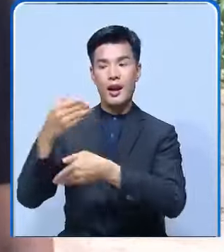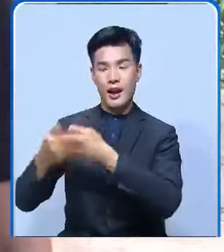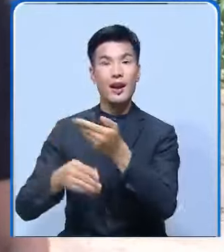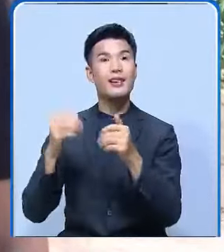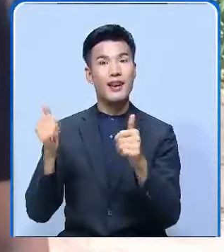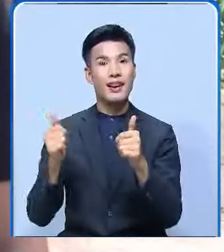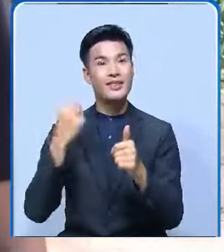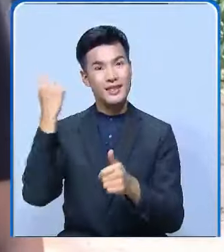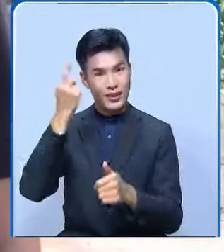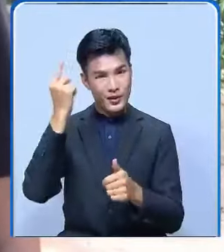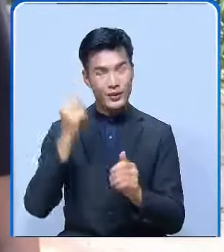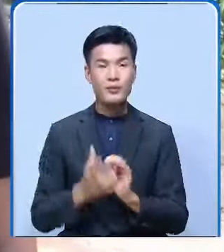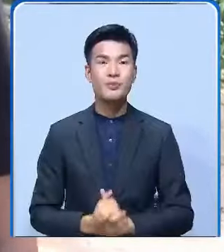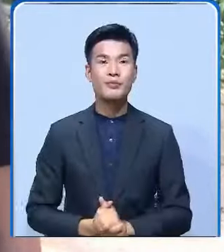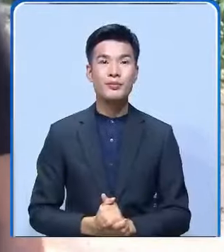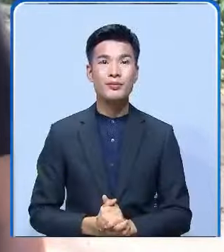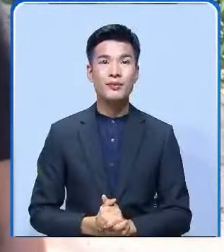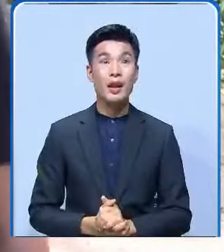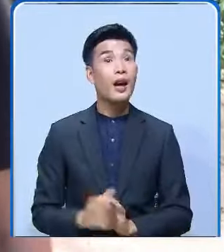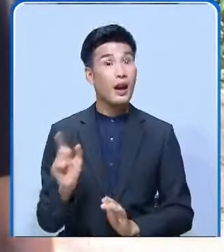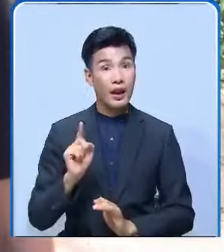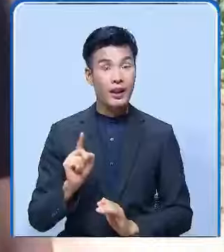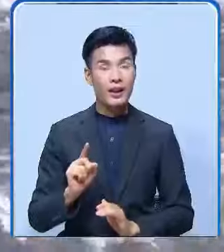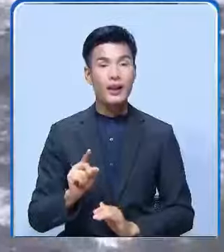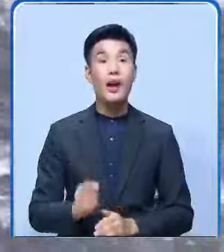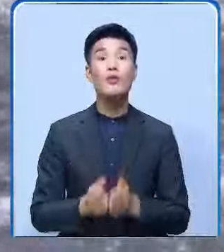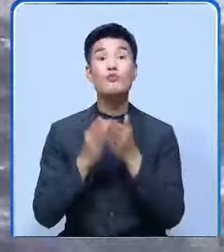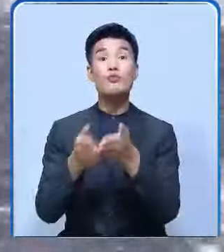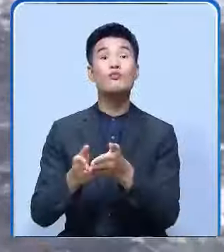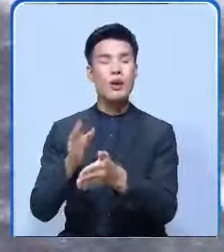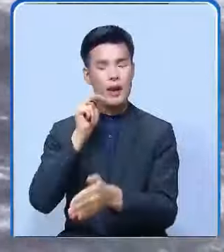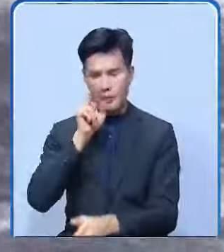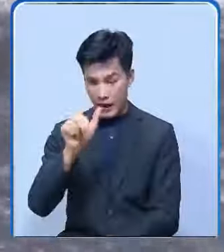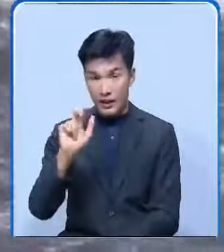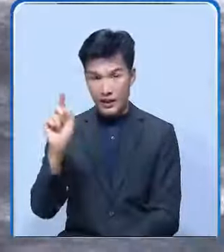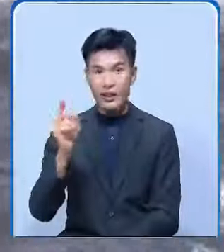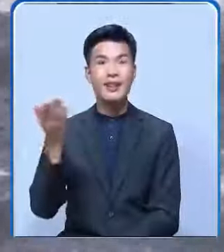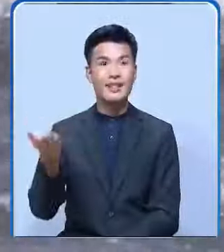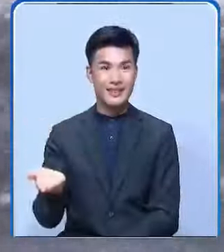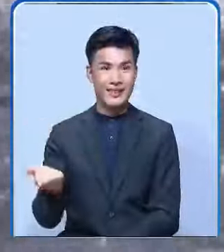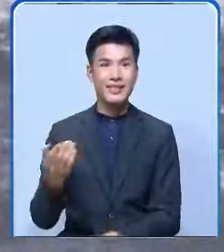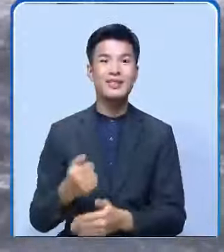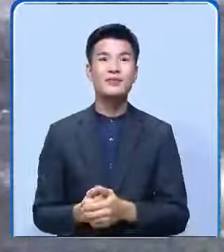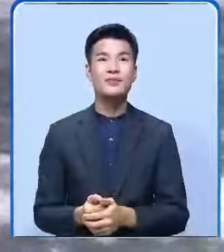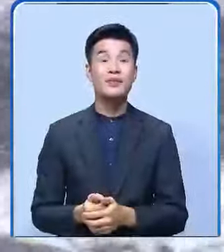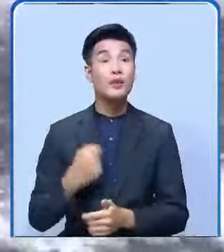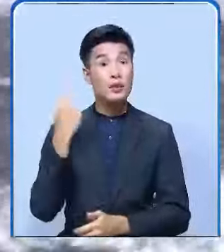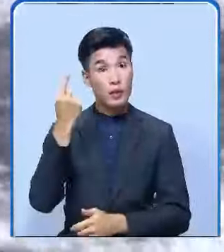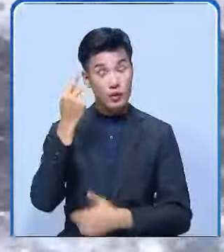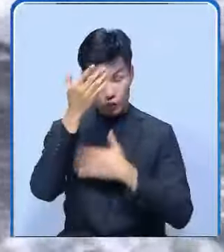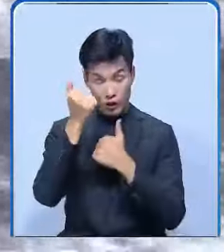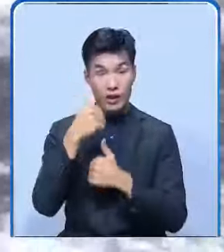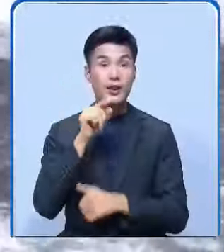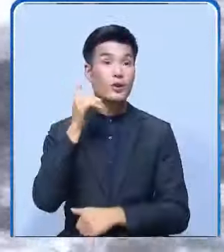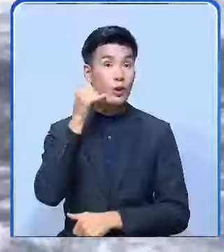ได้ สโลแกนก็คือล่องแก่งน้ำใสต้องไปหินเพิงนักท่องเที่ยวที่สนใจสามารถสอบถาม